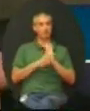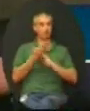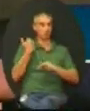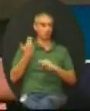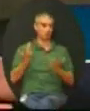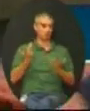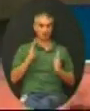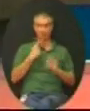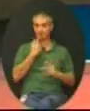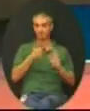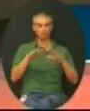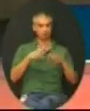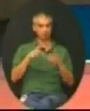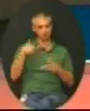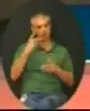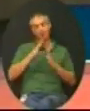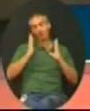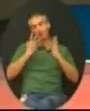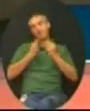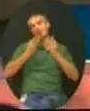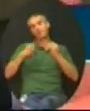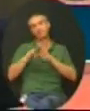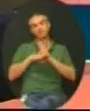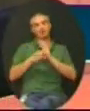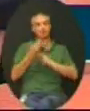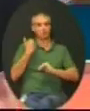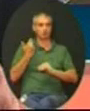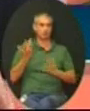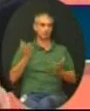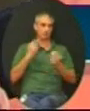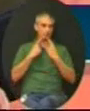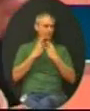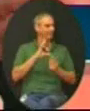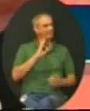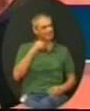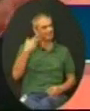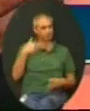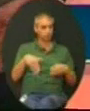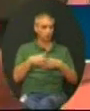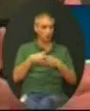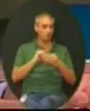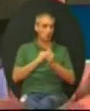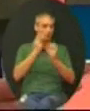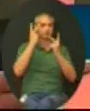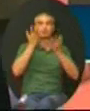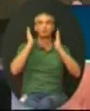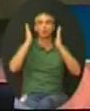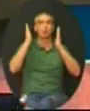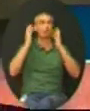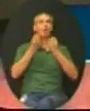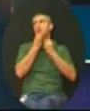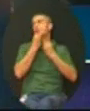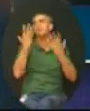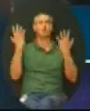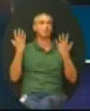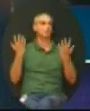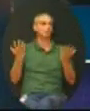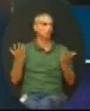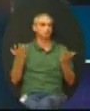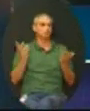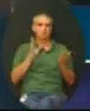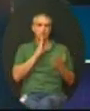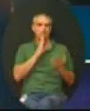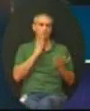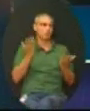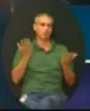ככה מהי ראש הממשלה, יהיו שם כל כך הרבה תנאים מוקדמים שמסע ומתן. אם השלום או ההסכם הוא כל כך יהיה פנטסטי, אז לא תהיה